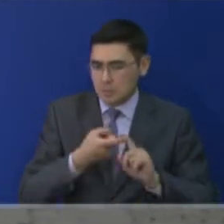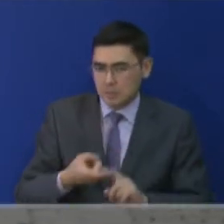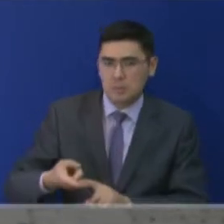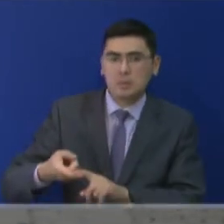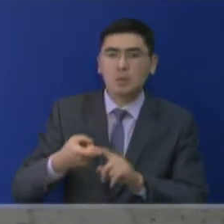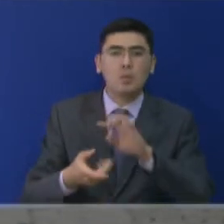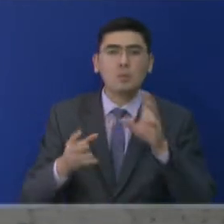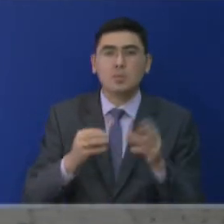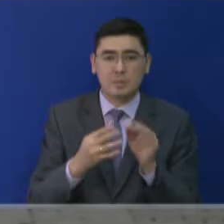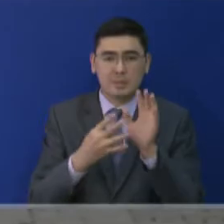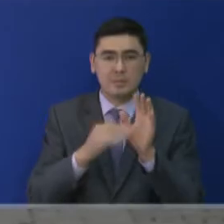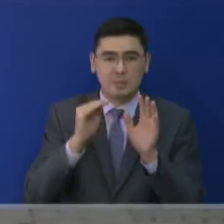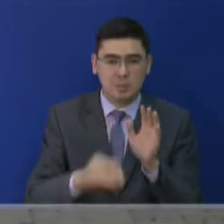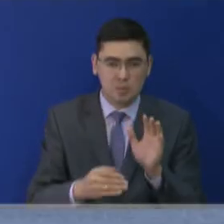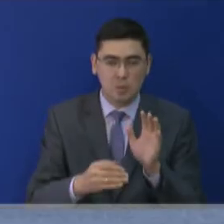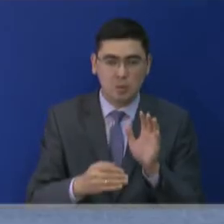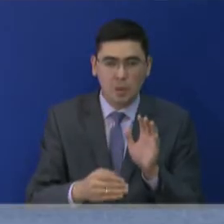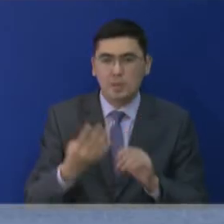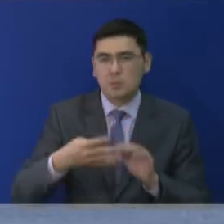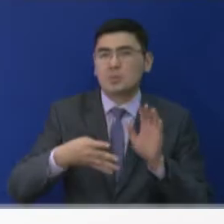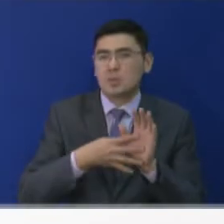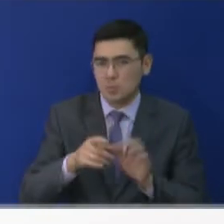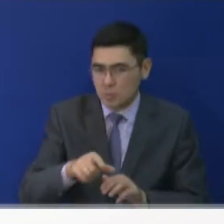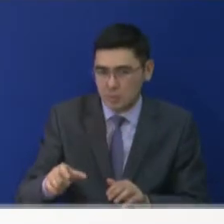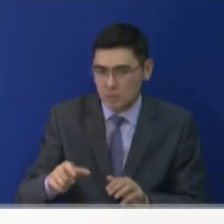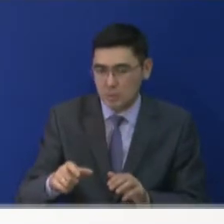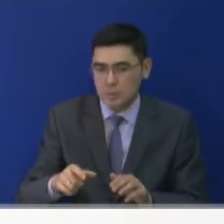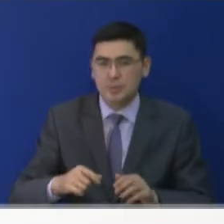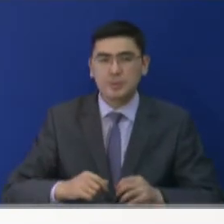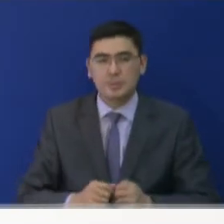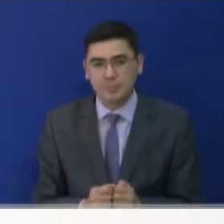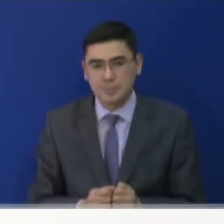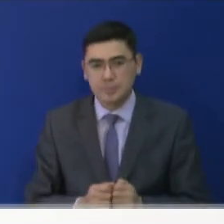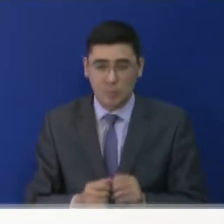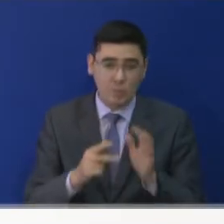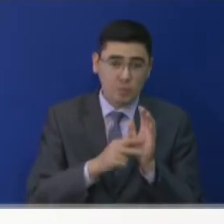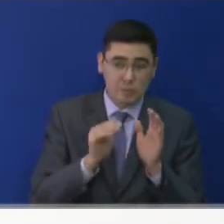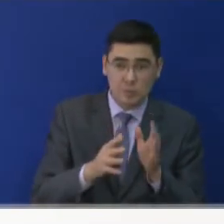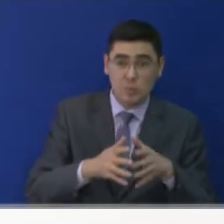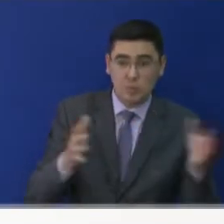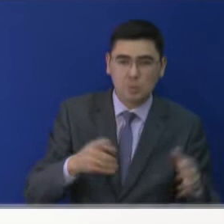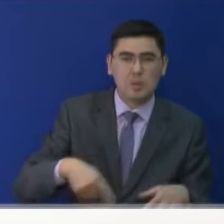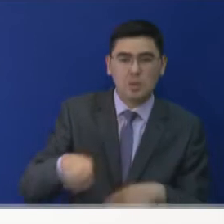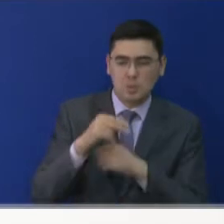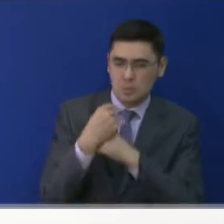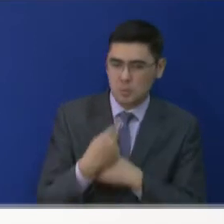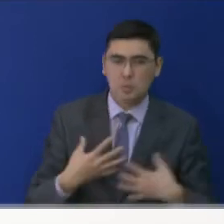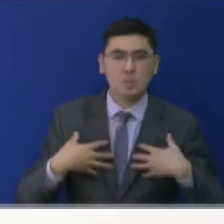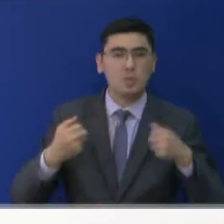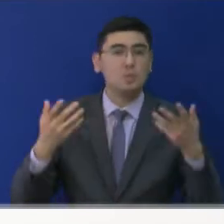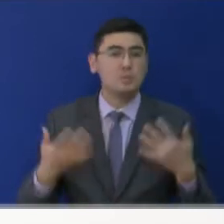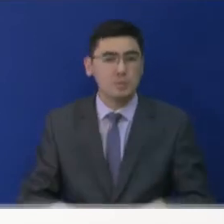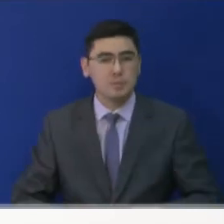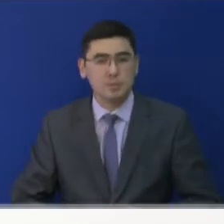саны 9049 адам. Олардың 8385-і емделіп шыққан деп хабарлайды облыстық тауарлар мен